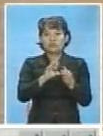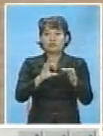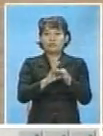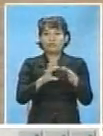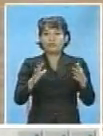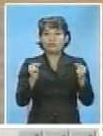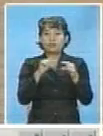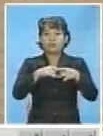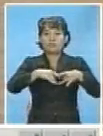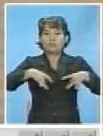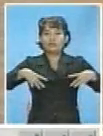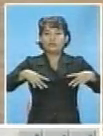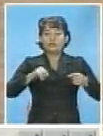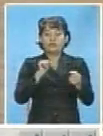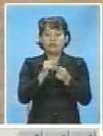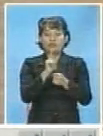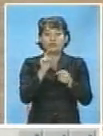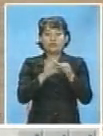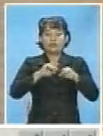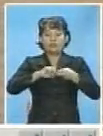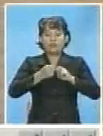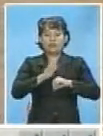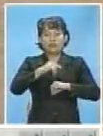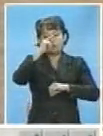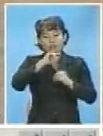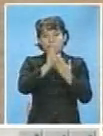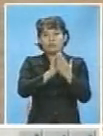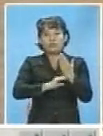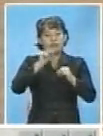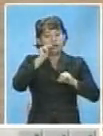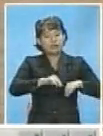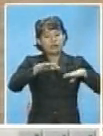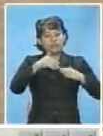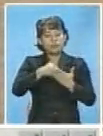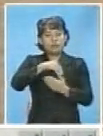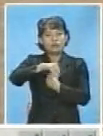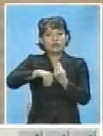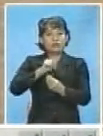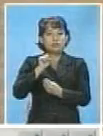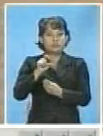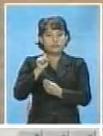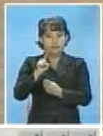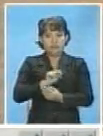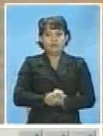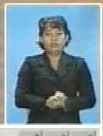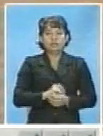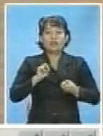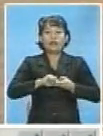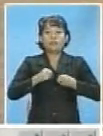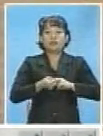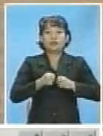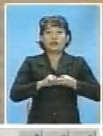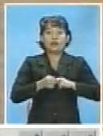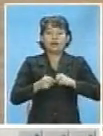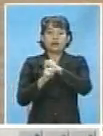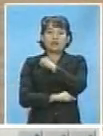กับวิกฤตของประเทศทั้งเรื่องของวิกฤตน้ำท่วมวิกฤตเศรษฐกิจและสำคัญก็คือวิกฤตเรื่องของการทุ